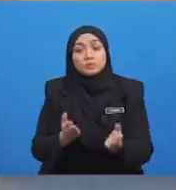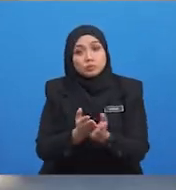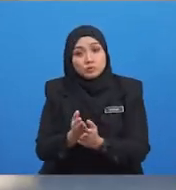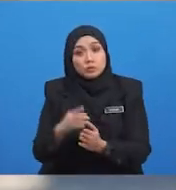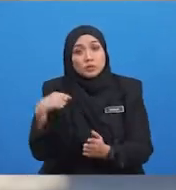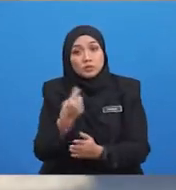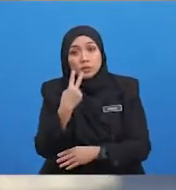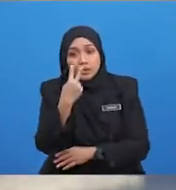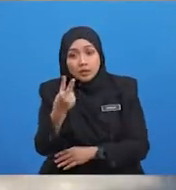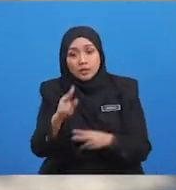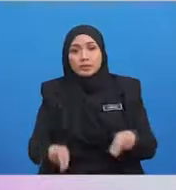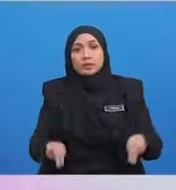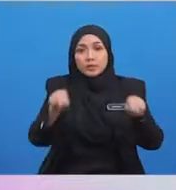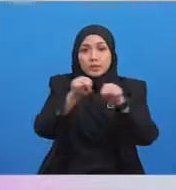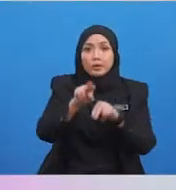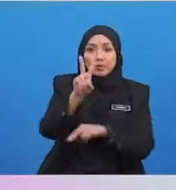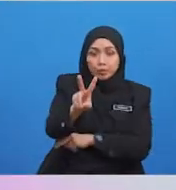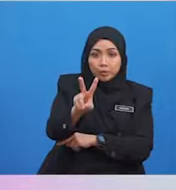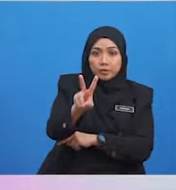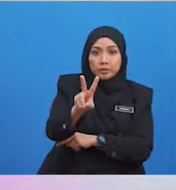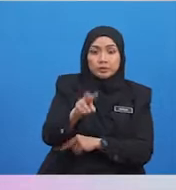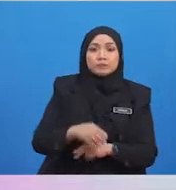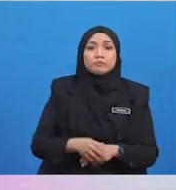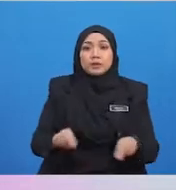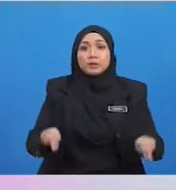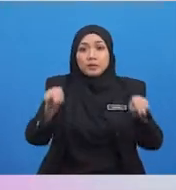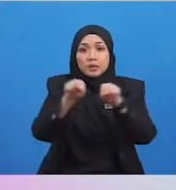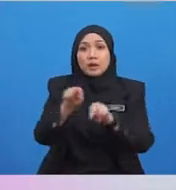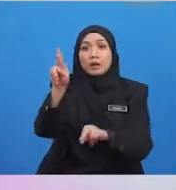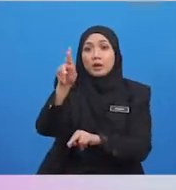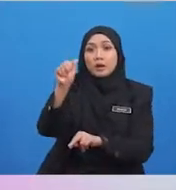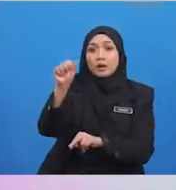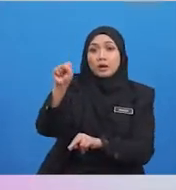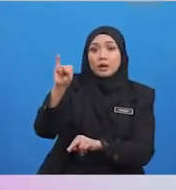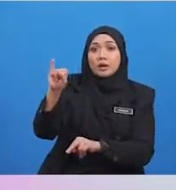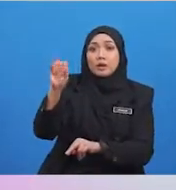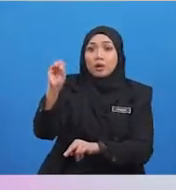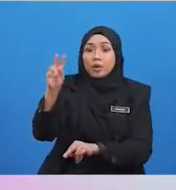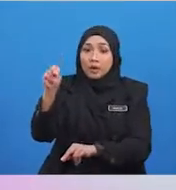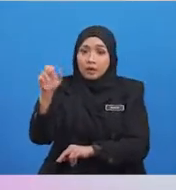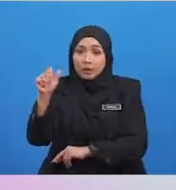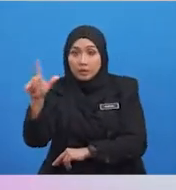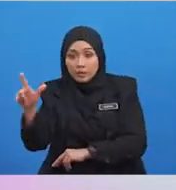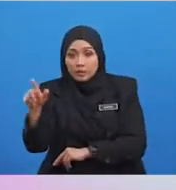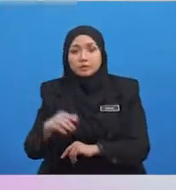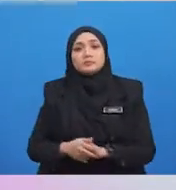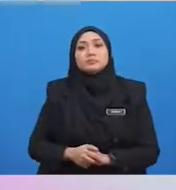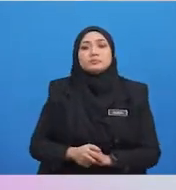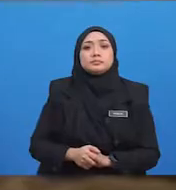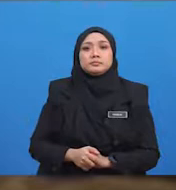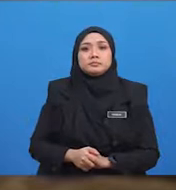lihat pula nilai yang kedua, iaitu nilai rasional. Huraian untuk nilai rasional